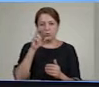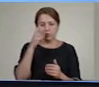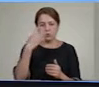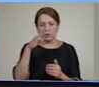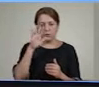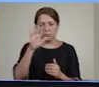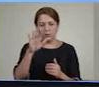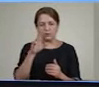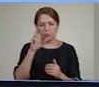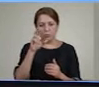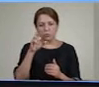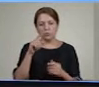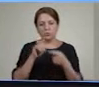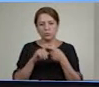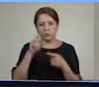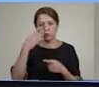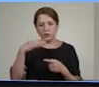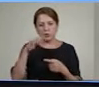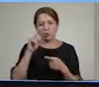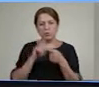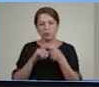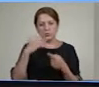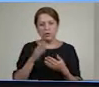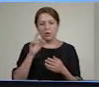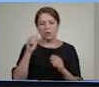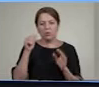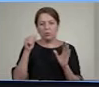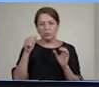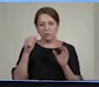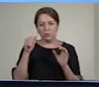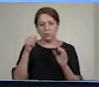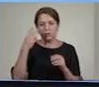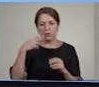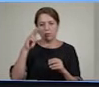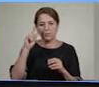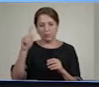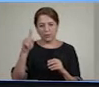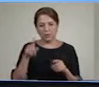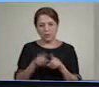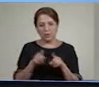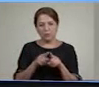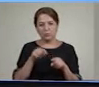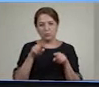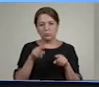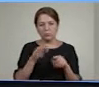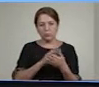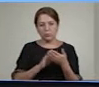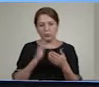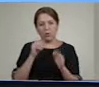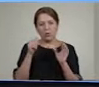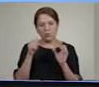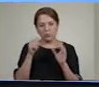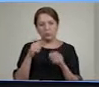ni 300 qo'shuv 40 qo'shuv 5 qilib yozib olamiz. 621 ni ham xuddi shunday yozamiz.